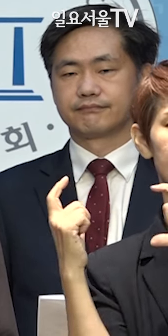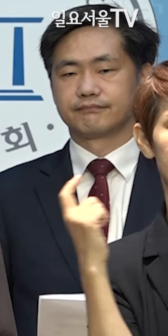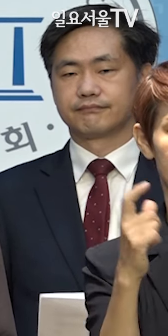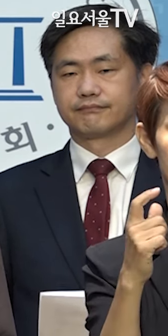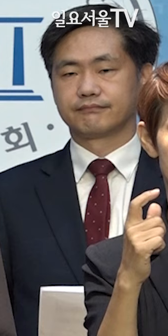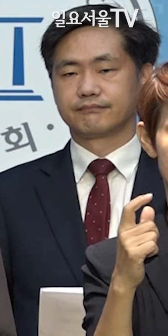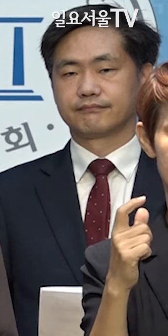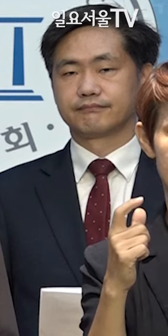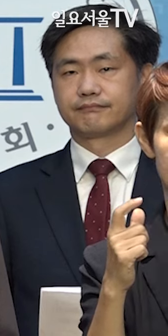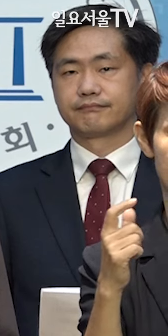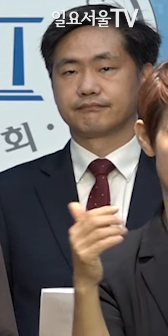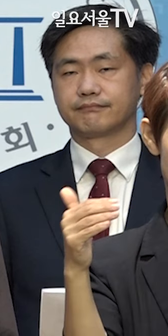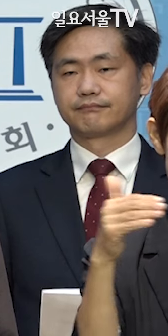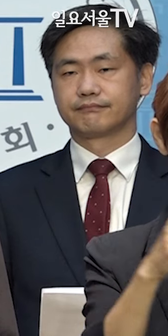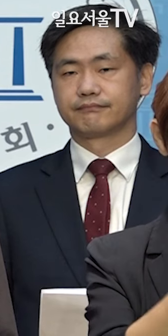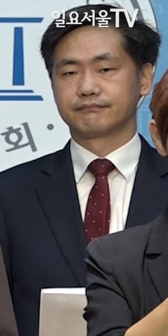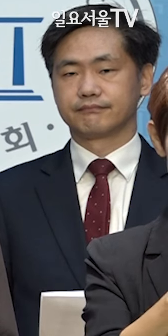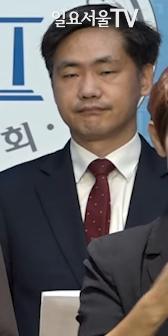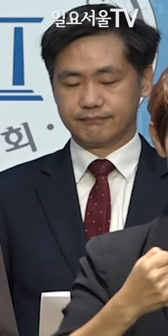받을까